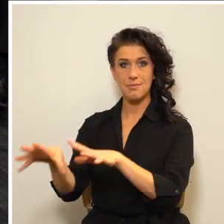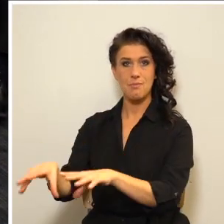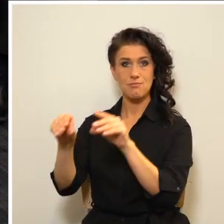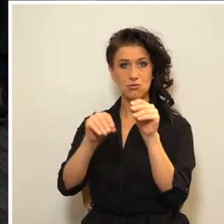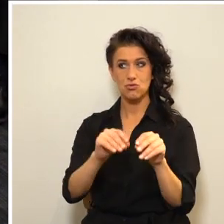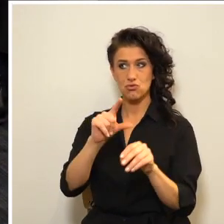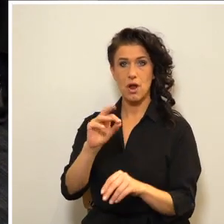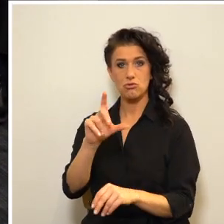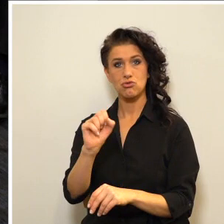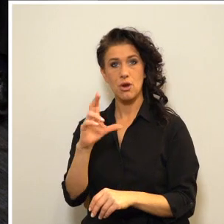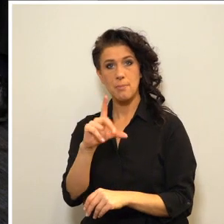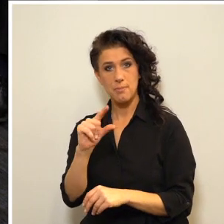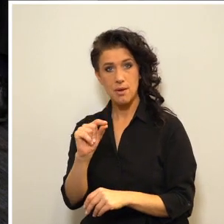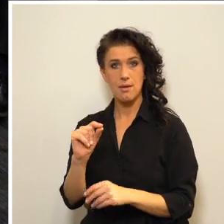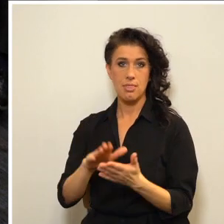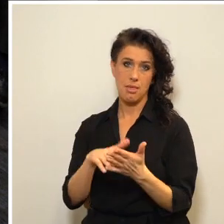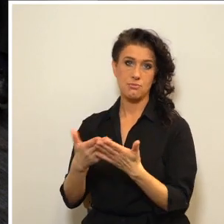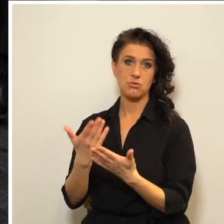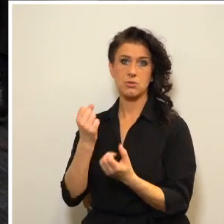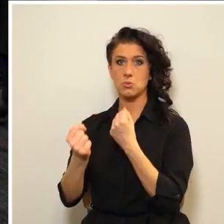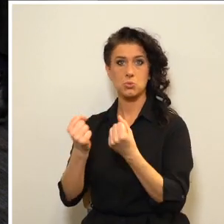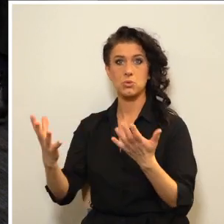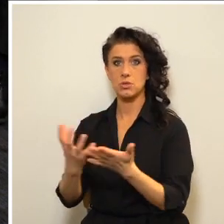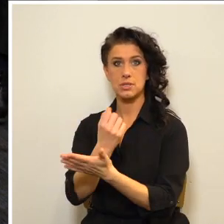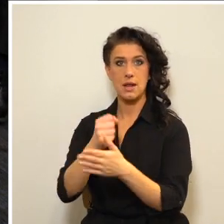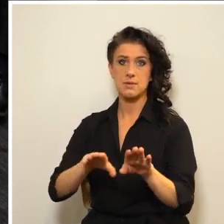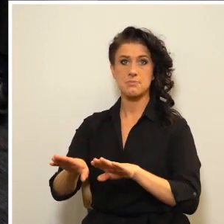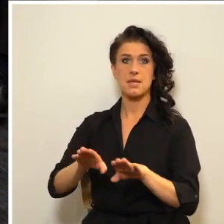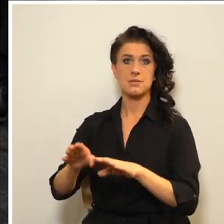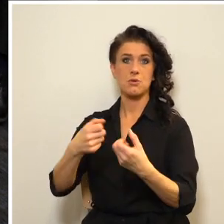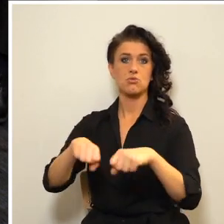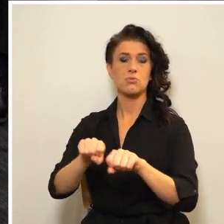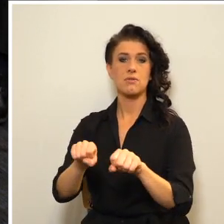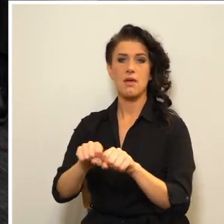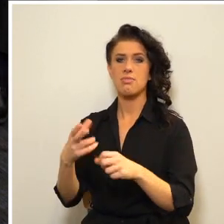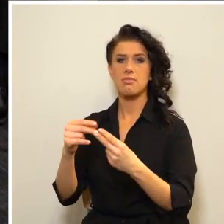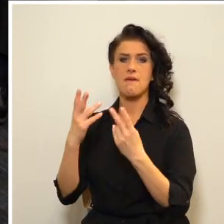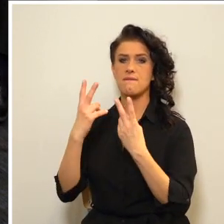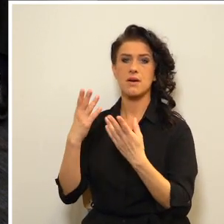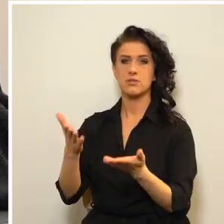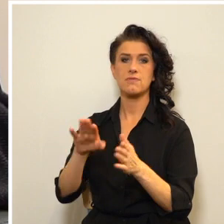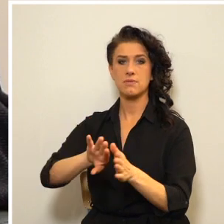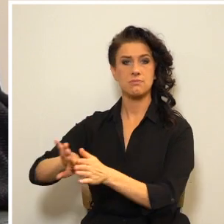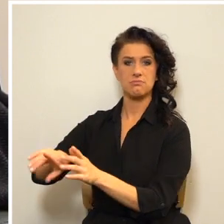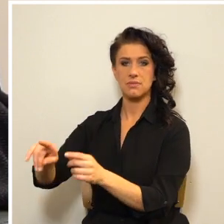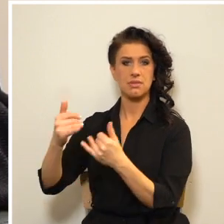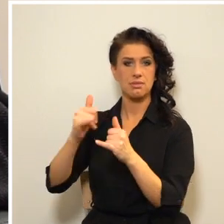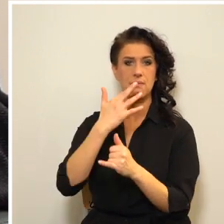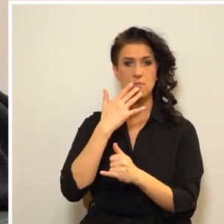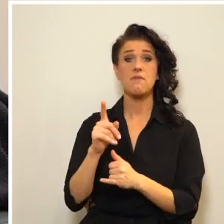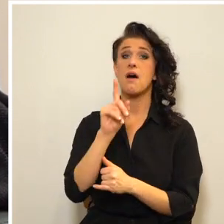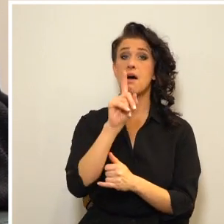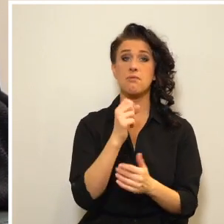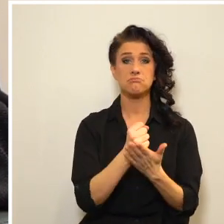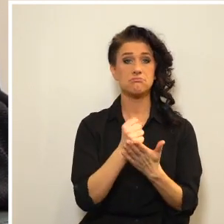mamy trudna i znaleźć takie miejsce racjonalne które by to ustawienie miały ale nieważne w tej chwili o tym mówimy Rzecz polega